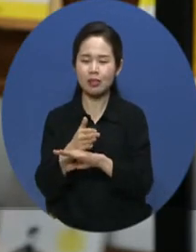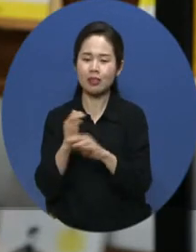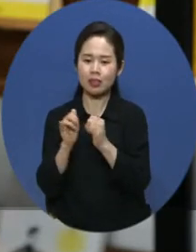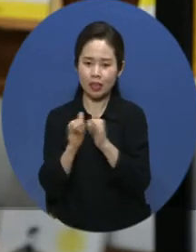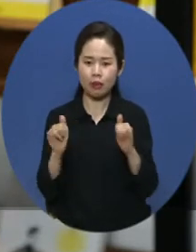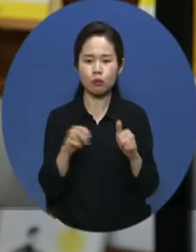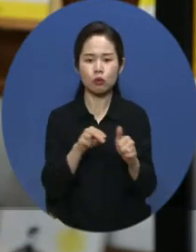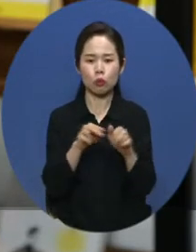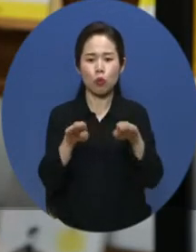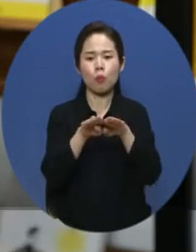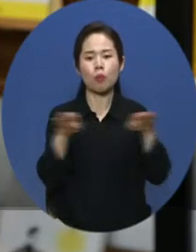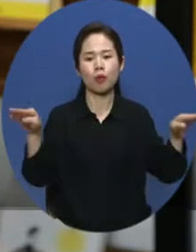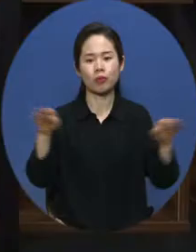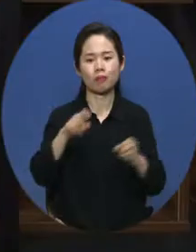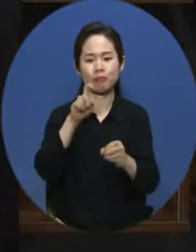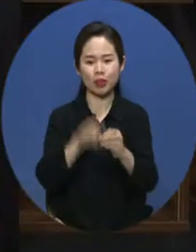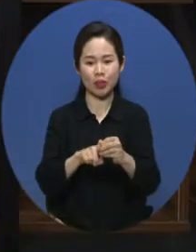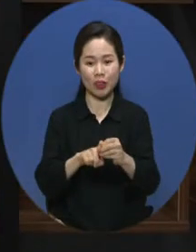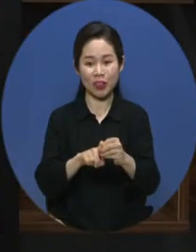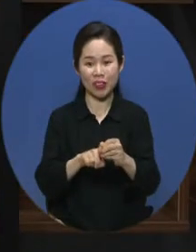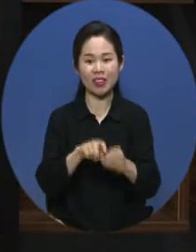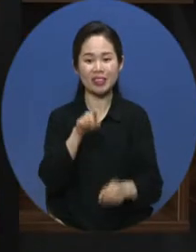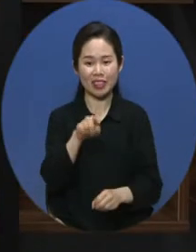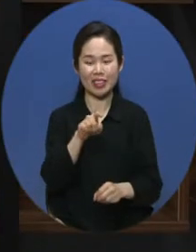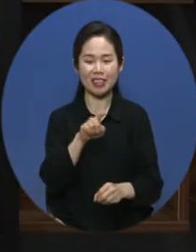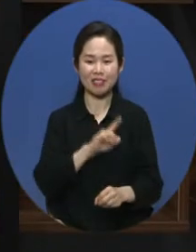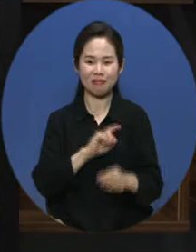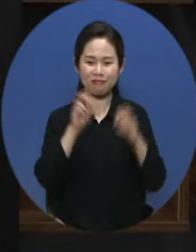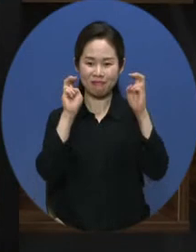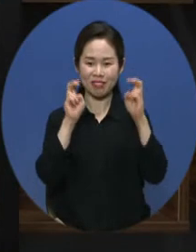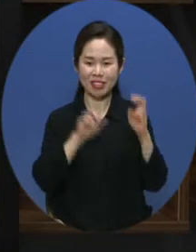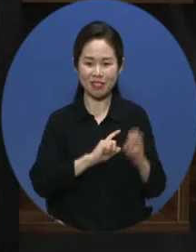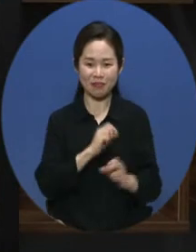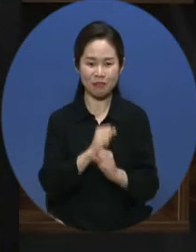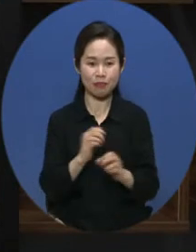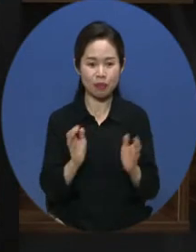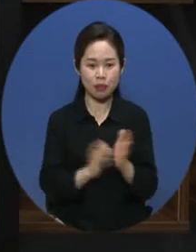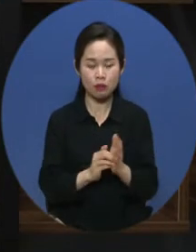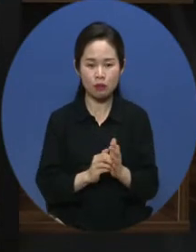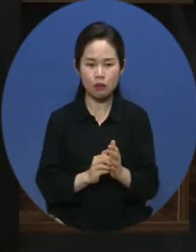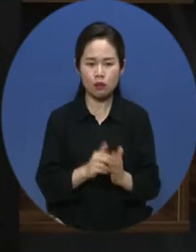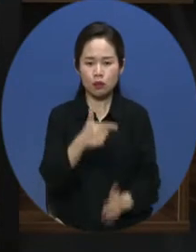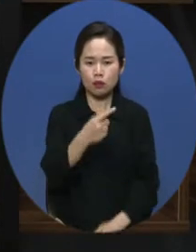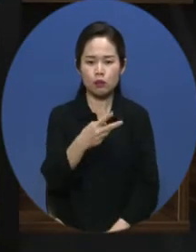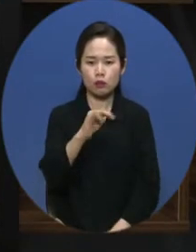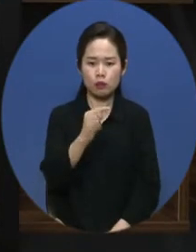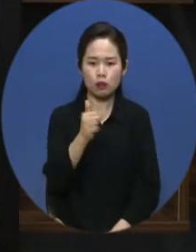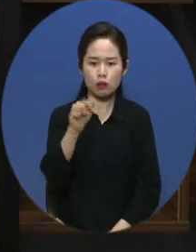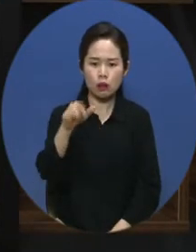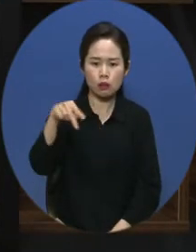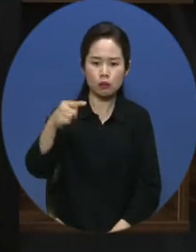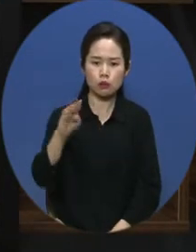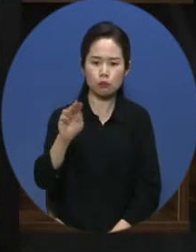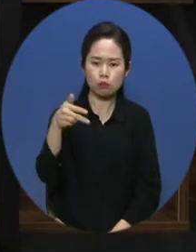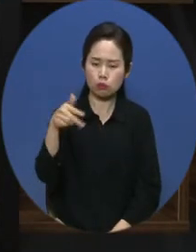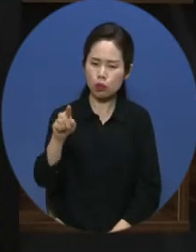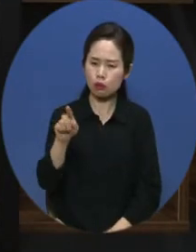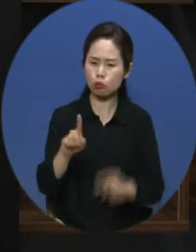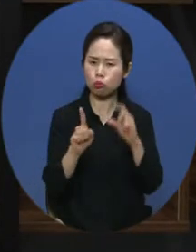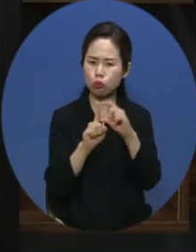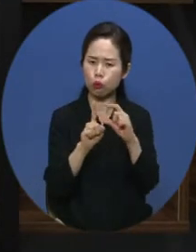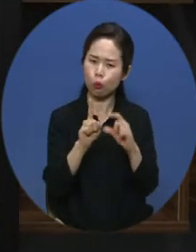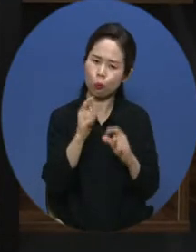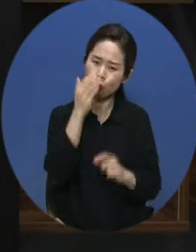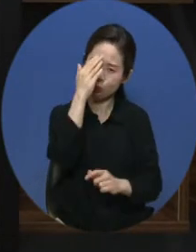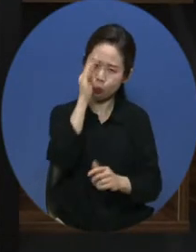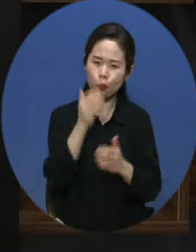이름을 지었습니다. 그 느린 학습자라는 단어가 생소한 단어일 수도 있는데 네. 좀 어떤